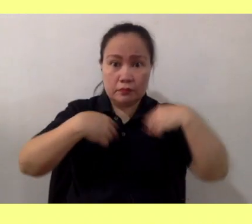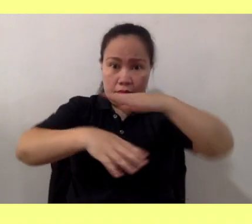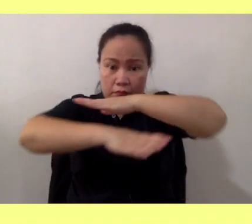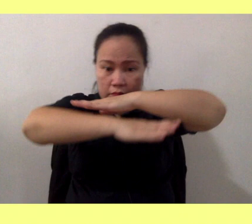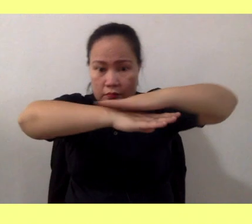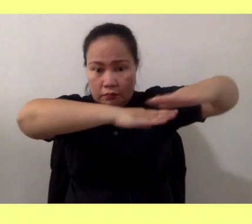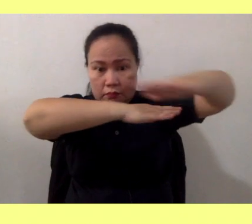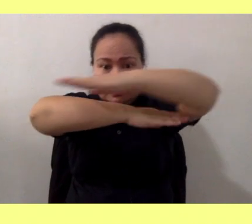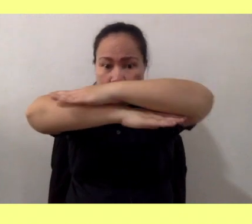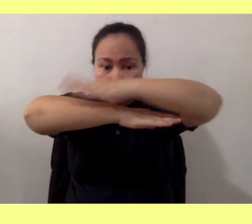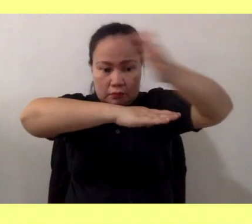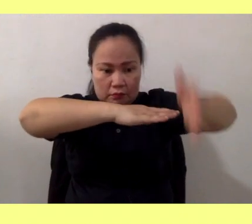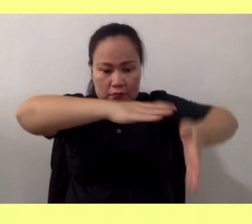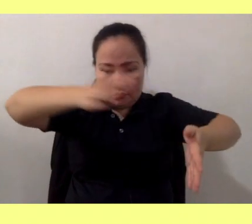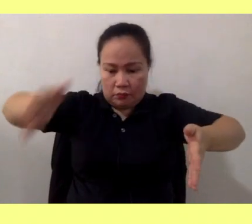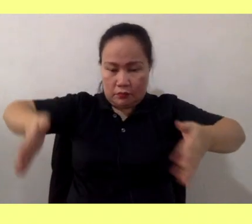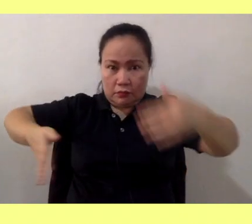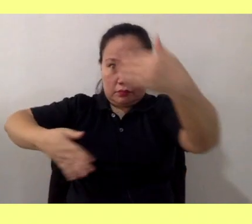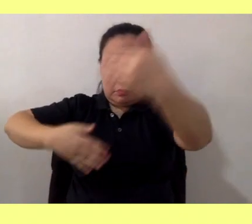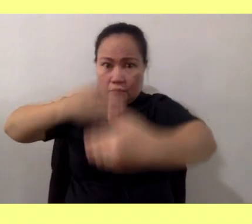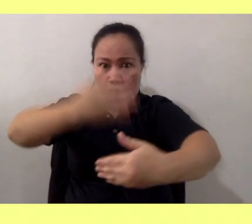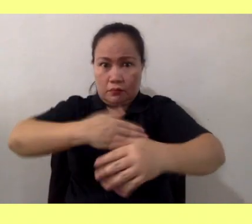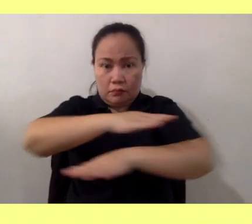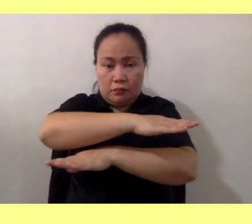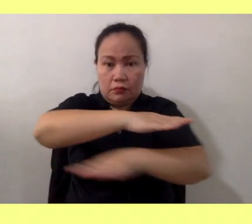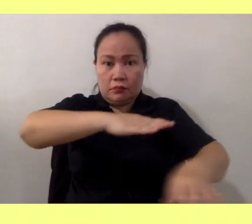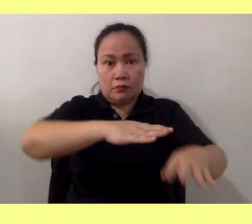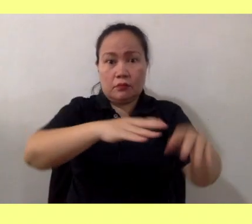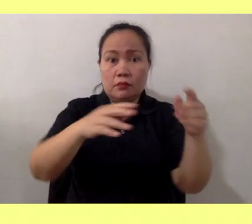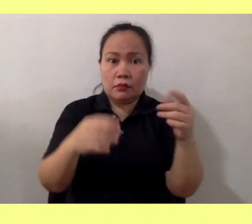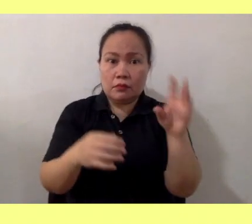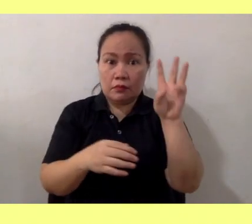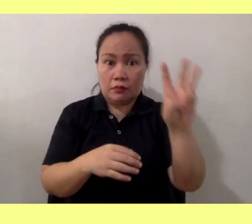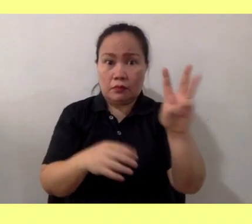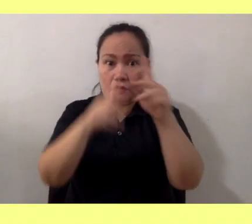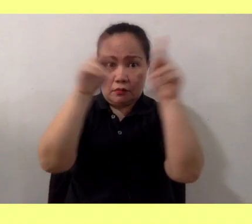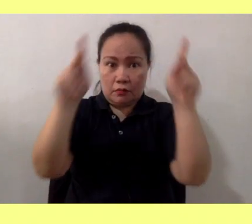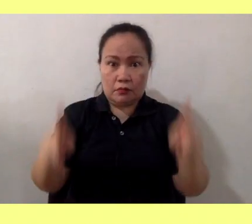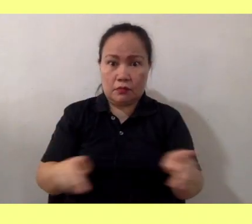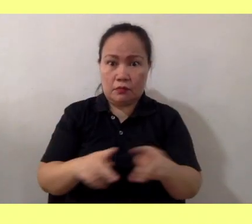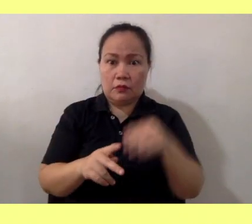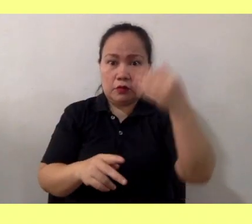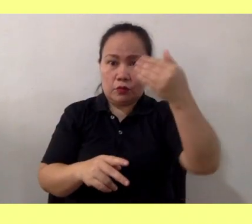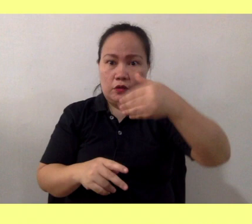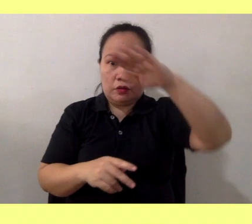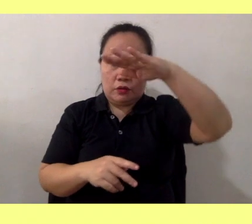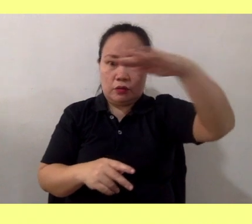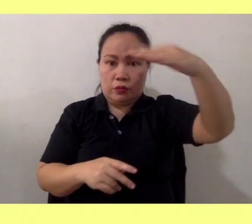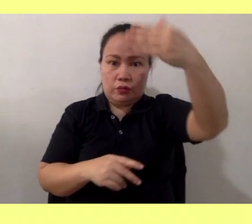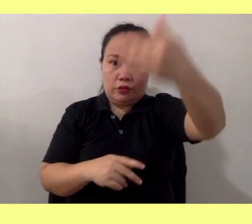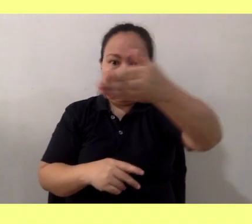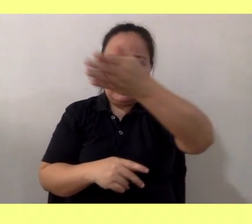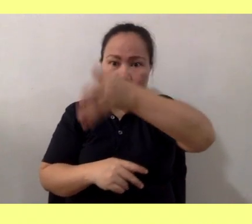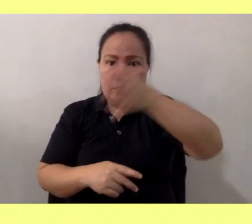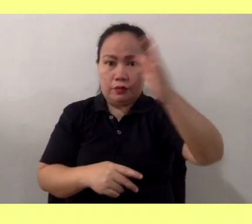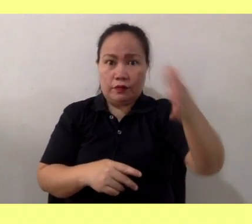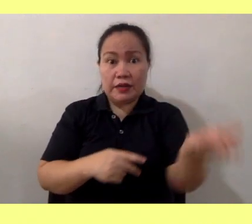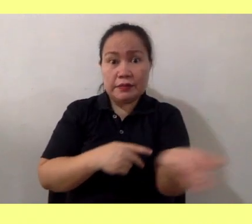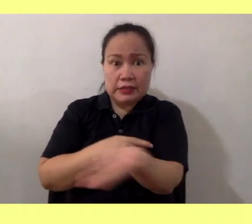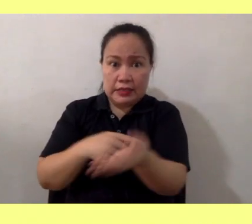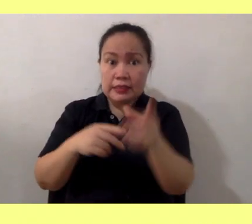ang box natin may top, may bottom, may 4 na sides. So, 6 ang planes dyan. Now, A, R, Z,